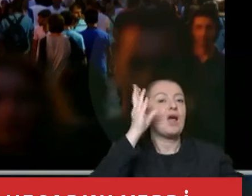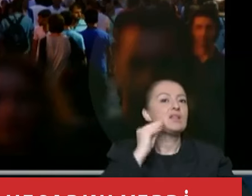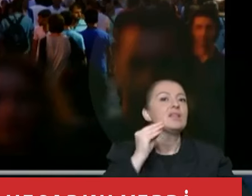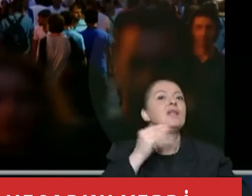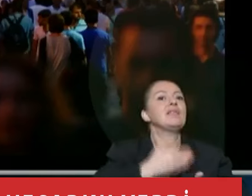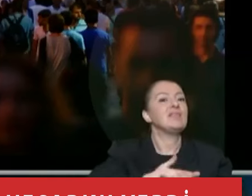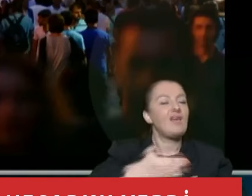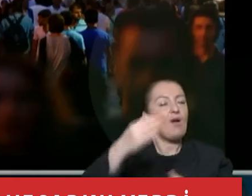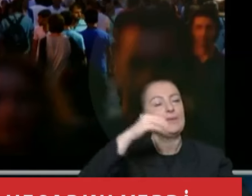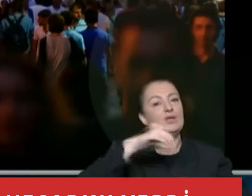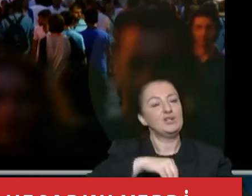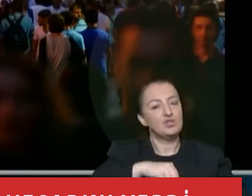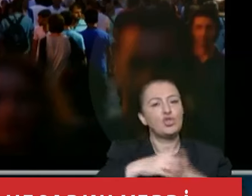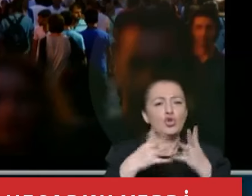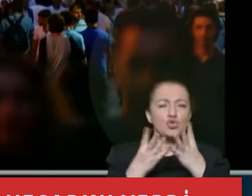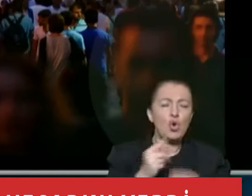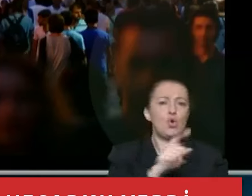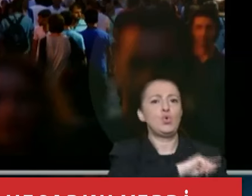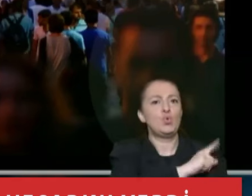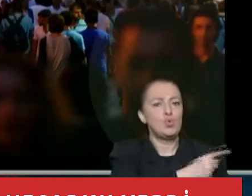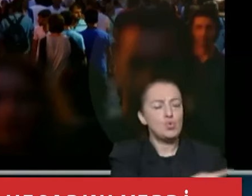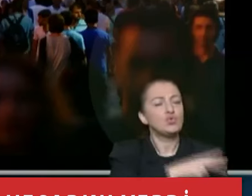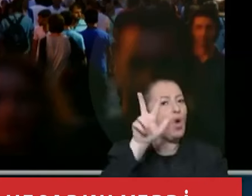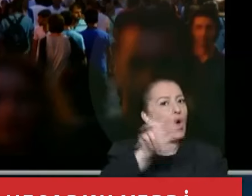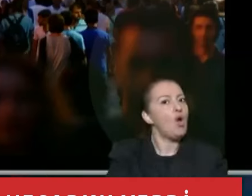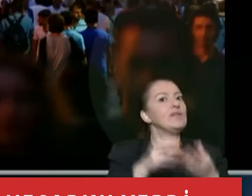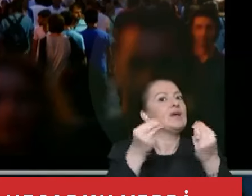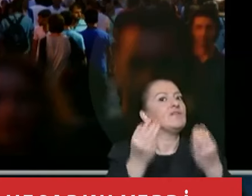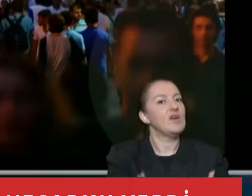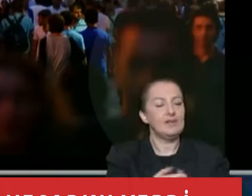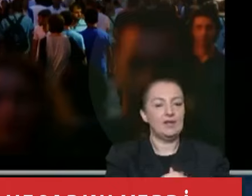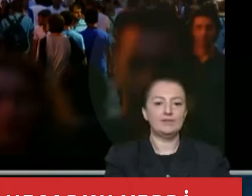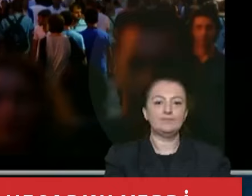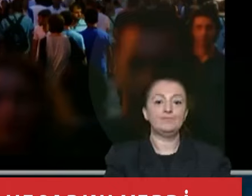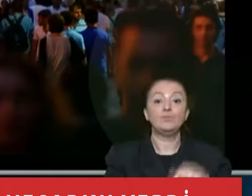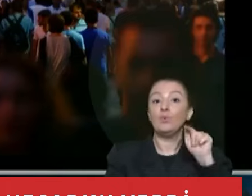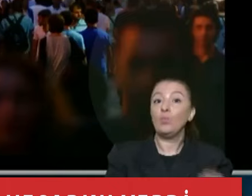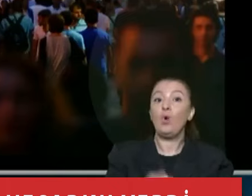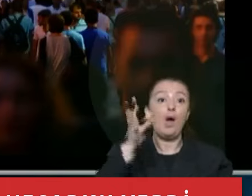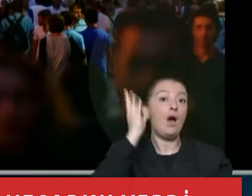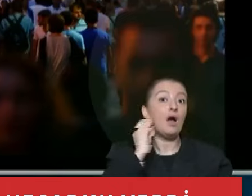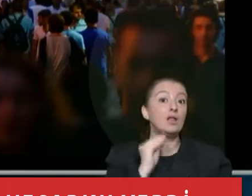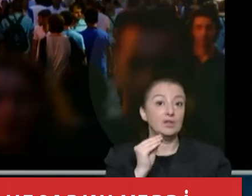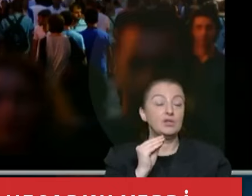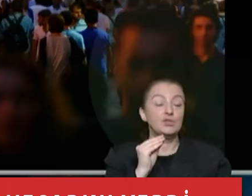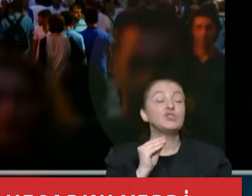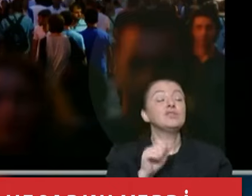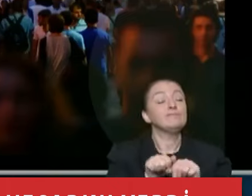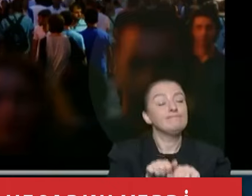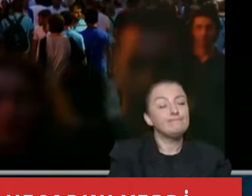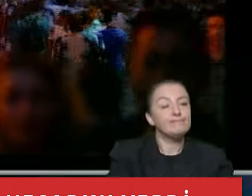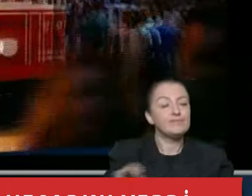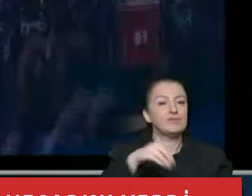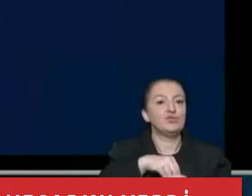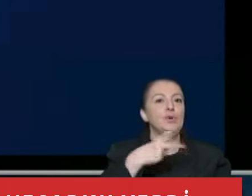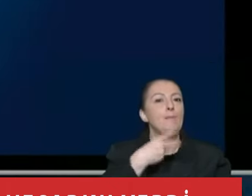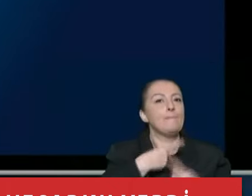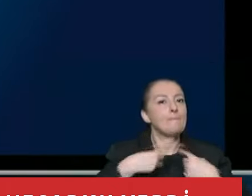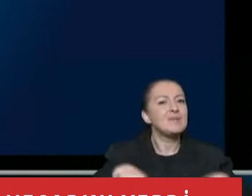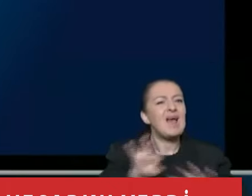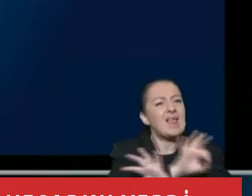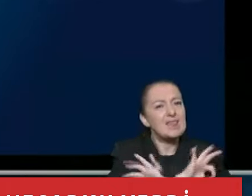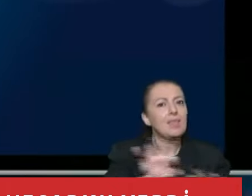devamı yolunda çok güçlü bir onay verdiler Bu anlayışın alması için bize tam